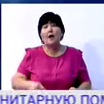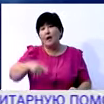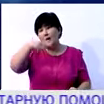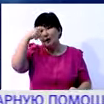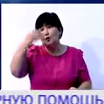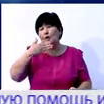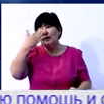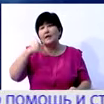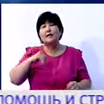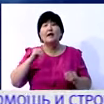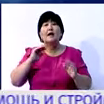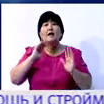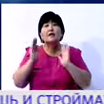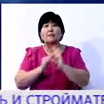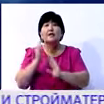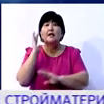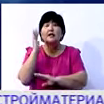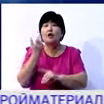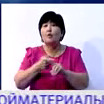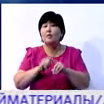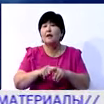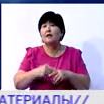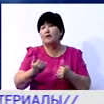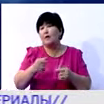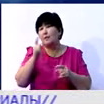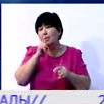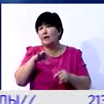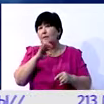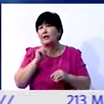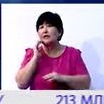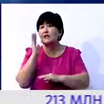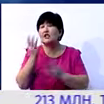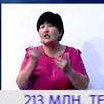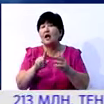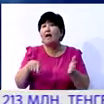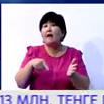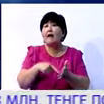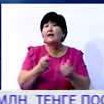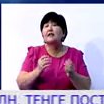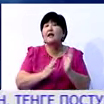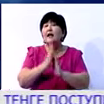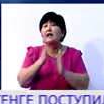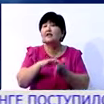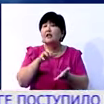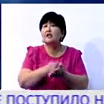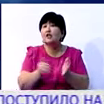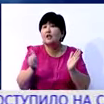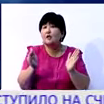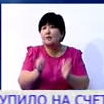летом спасение в деревьях. По данным ВОЗ, плохими по озеленению считаются города, где растительность занимает